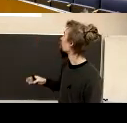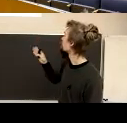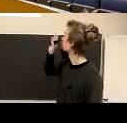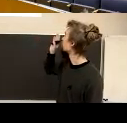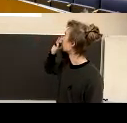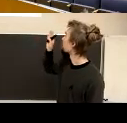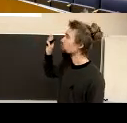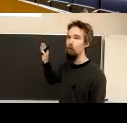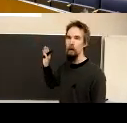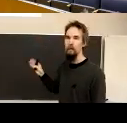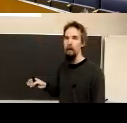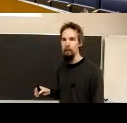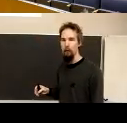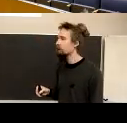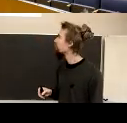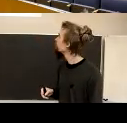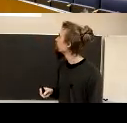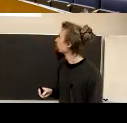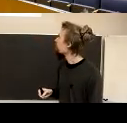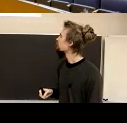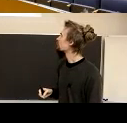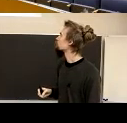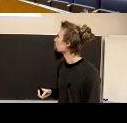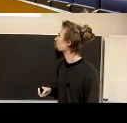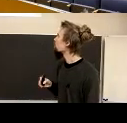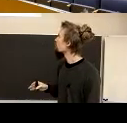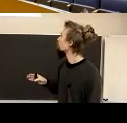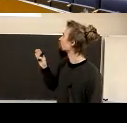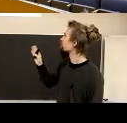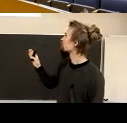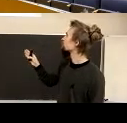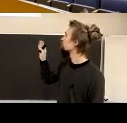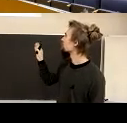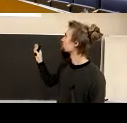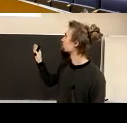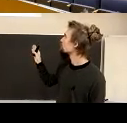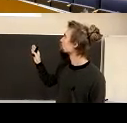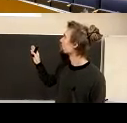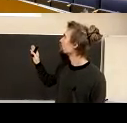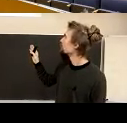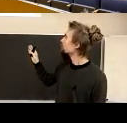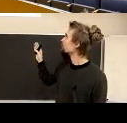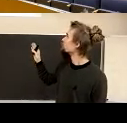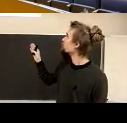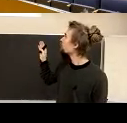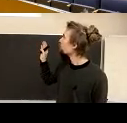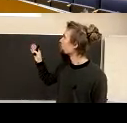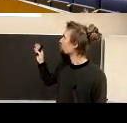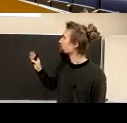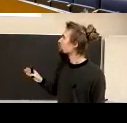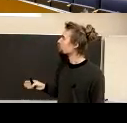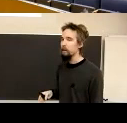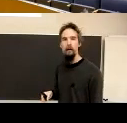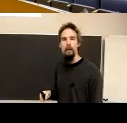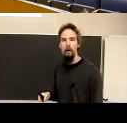ja tämmöisiin, mitä hän kutsui olemisarvoiksi, ja ajatteli, että huippukokemuksissa tapahtuu siirtymä tämmöiseen niin kuin